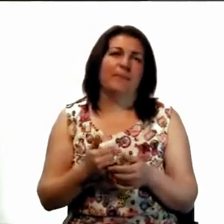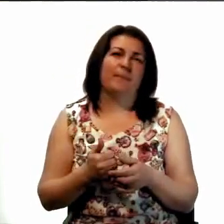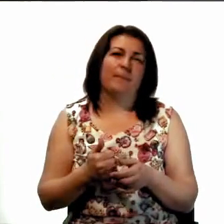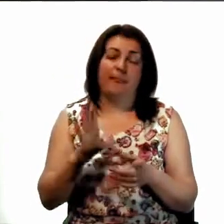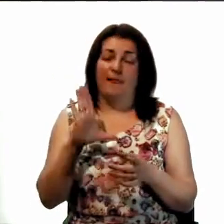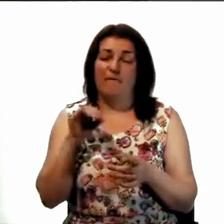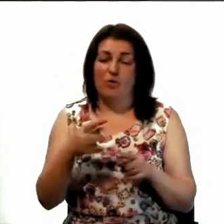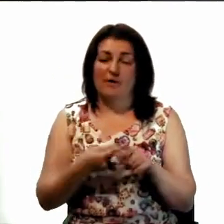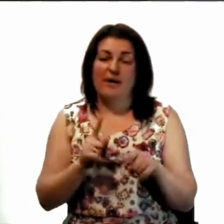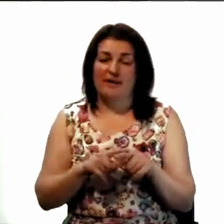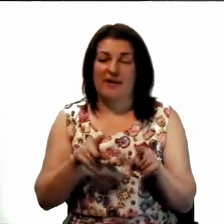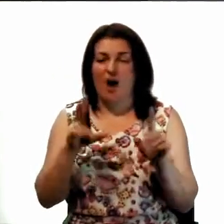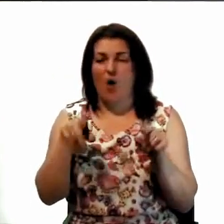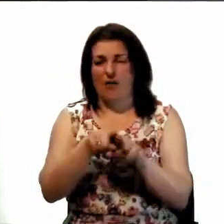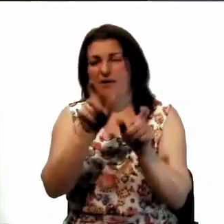Вот это притча о таких людях.